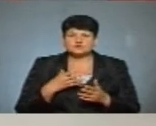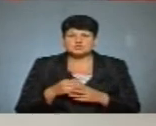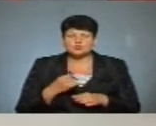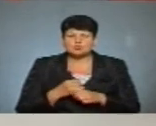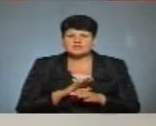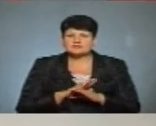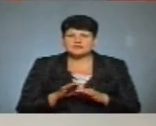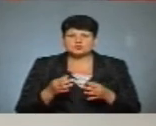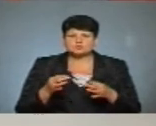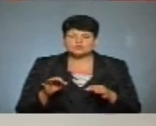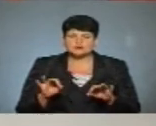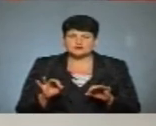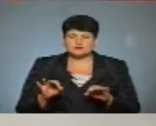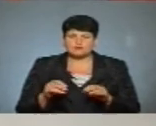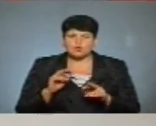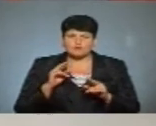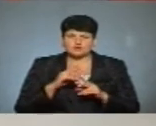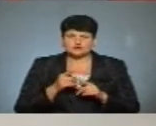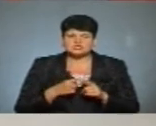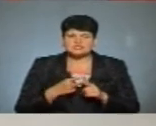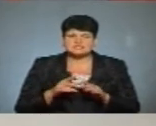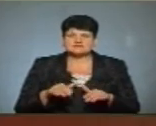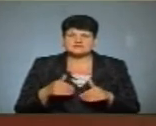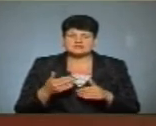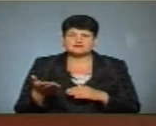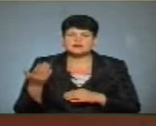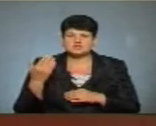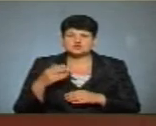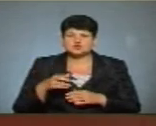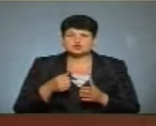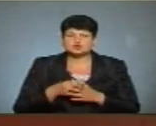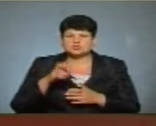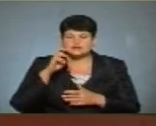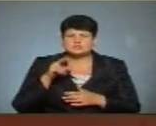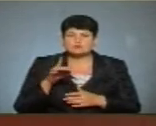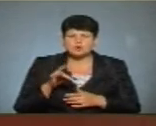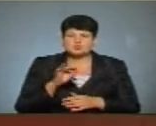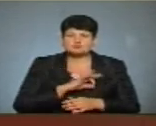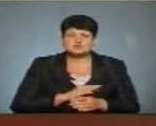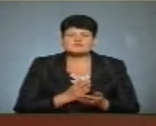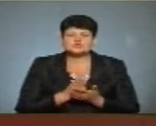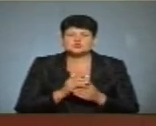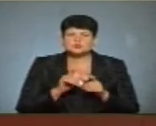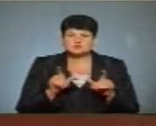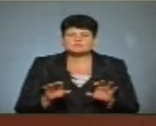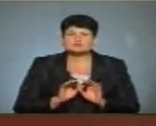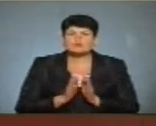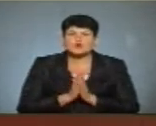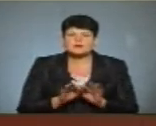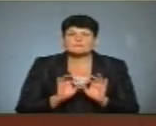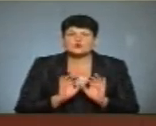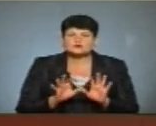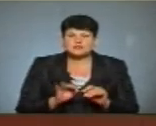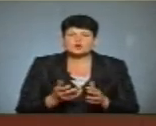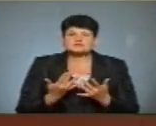не допустили помилок. Чи звертались ви раніше до Держпродспоживслужби з таким проханням про роз'яснення, оскільки карантин